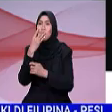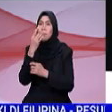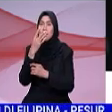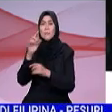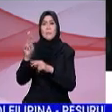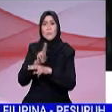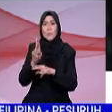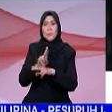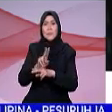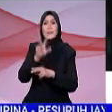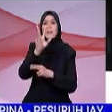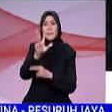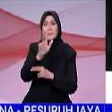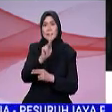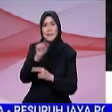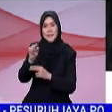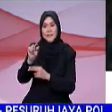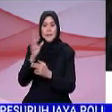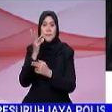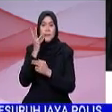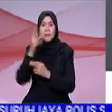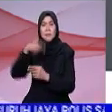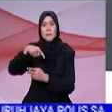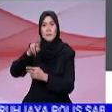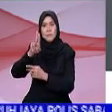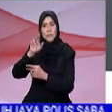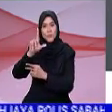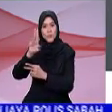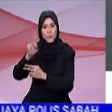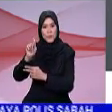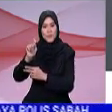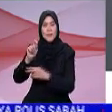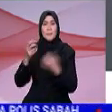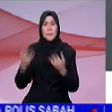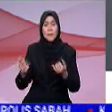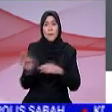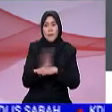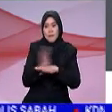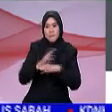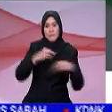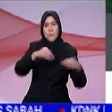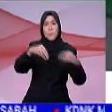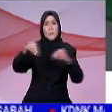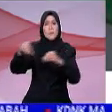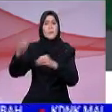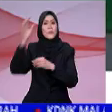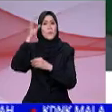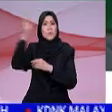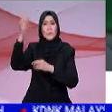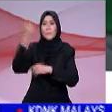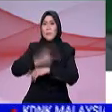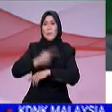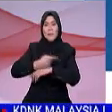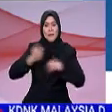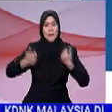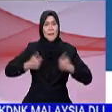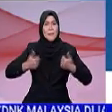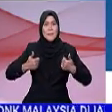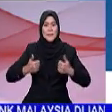menggunakan hanya 3 kg beras pulut. Namun kini ia dikomersilkan dengan konsep hari-hari hari